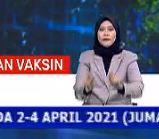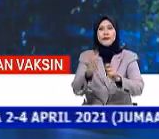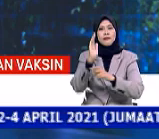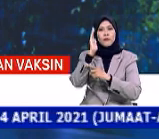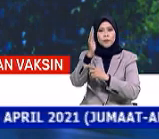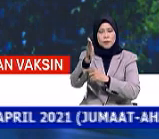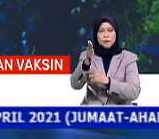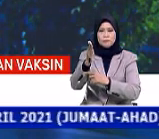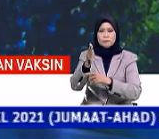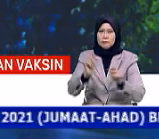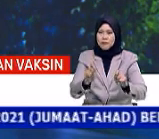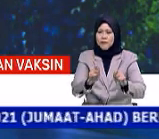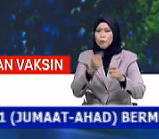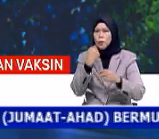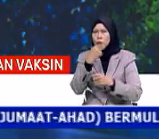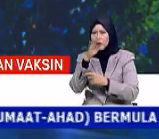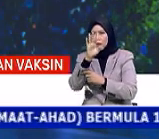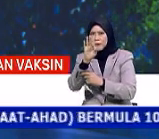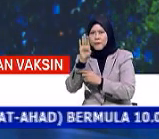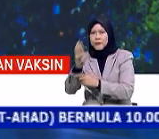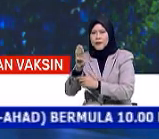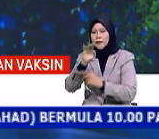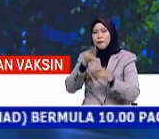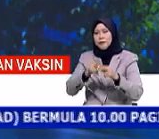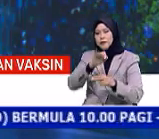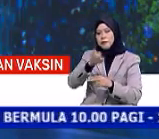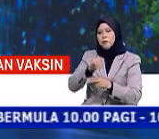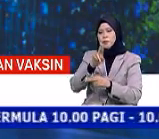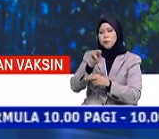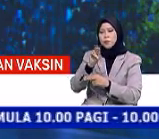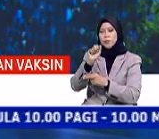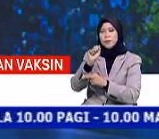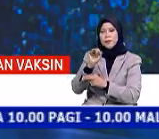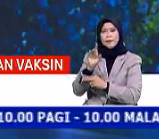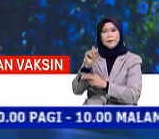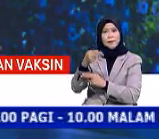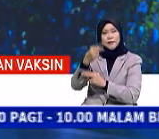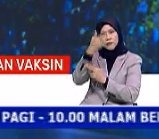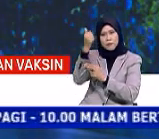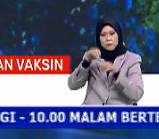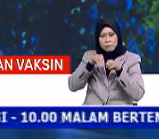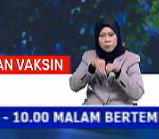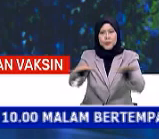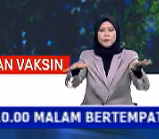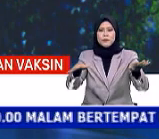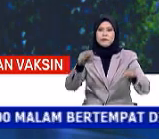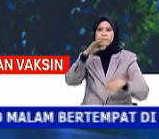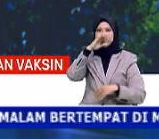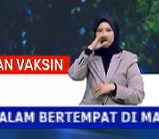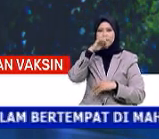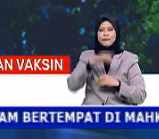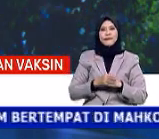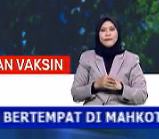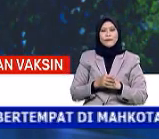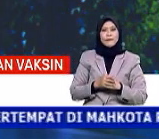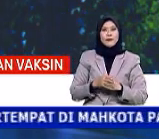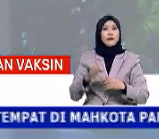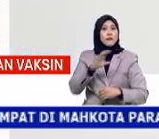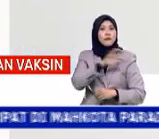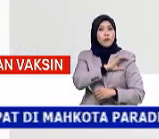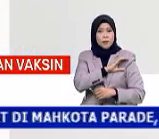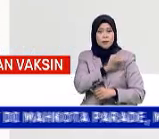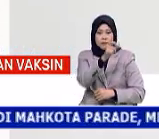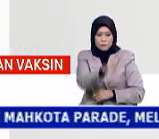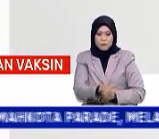Australia diambil terhadap pemilik account Facebook Junaidah Jun kerana telah menyebarkan berita palsu menurutnya anggota